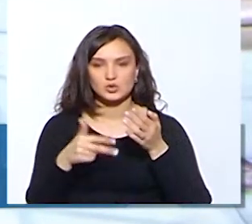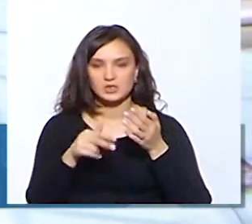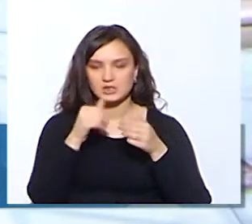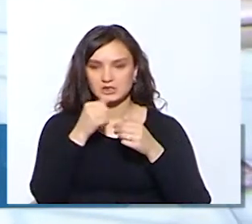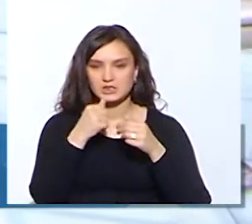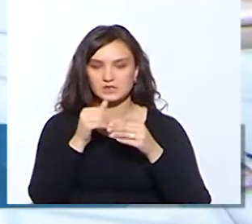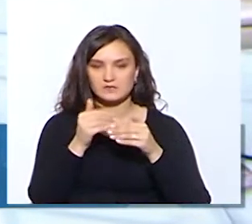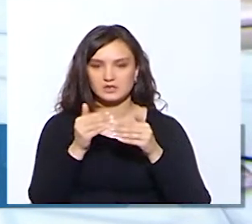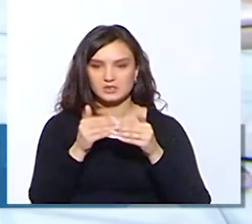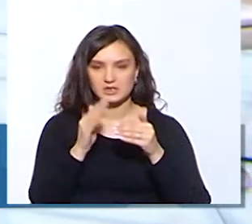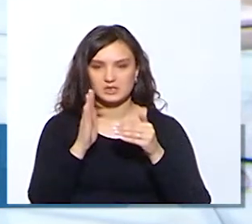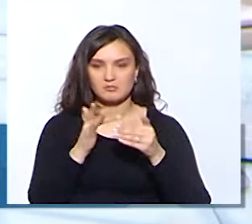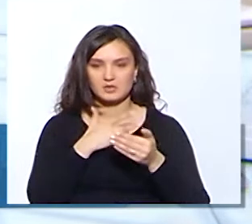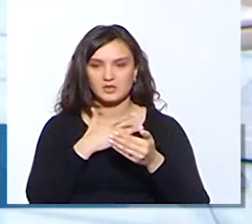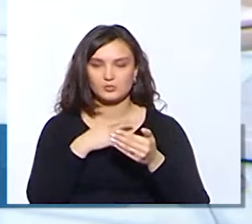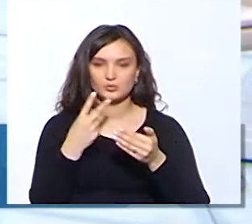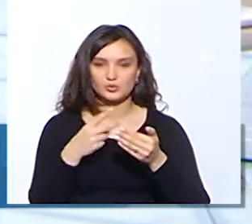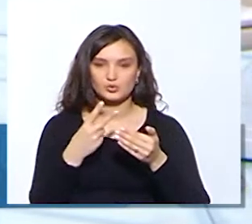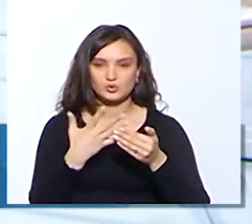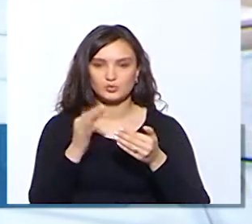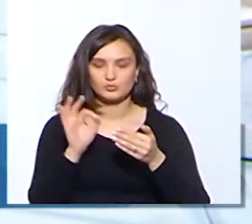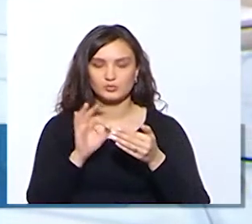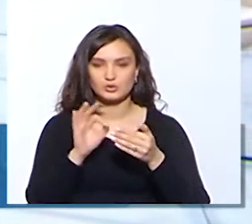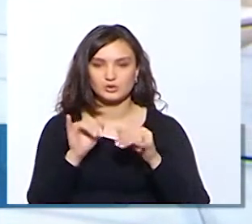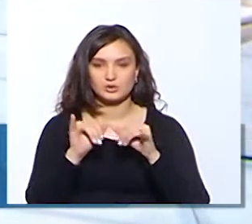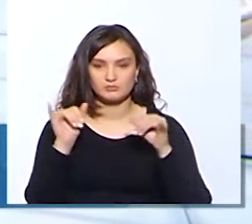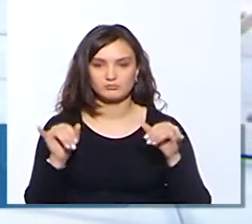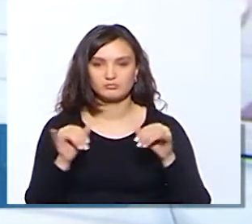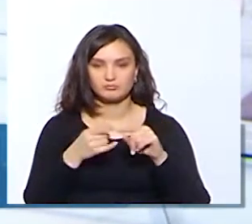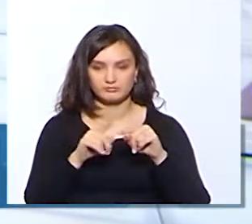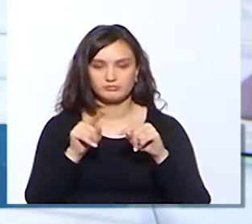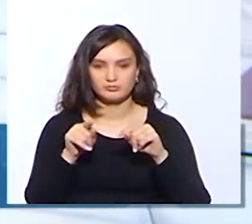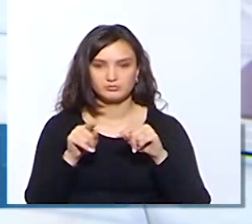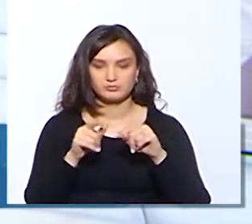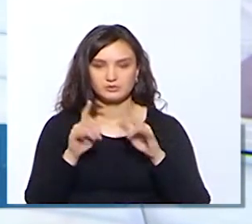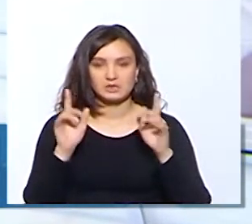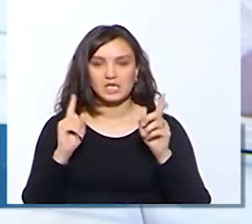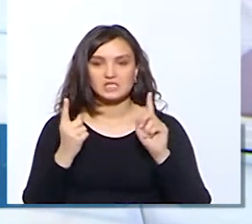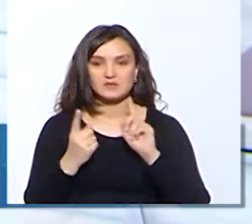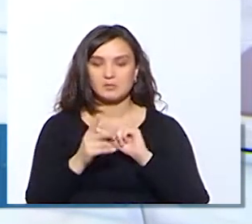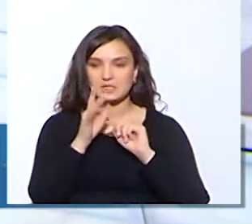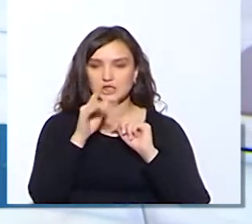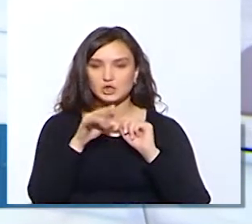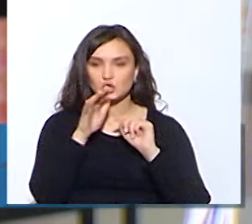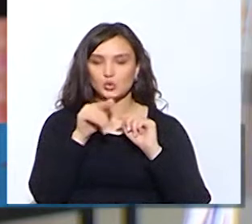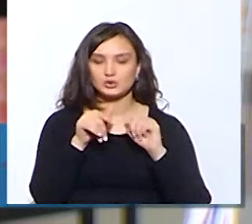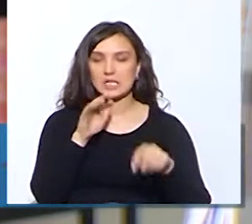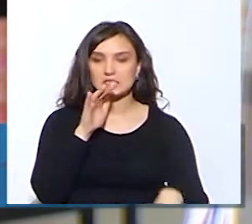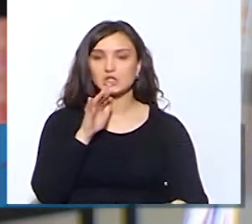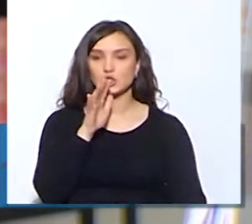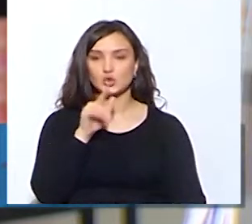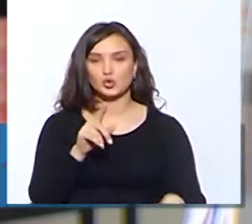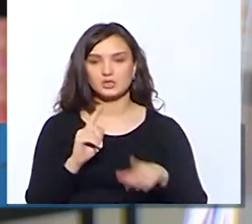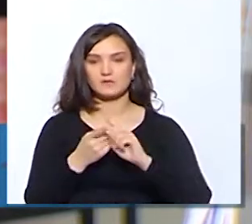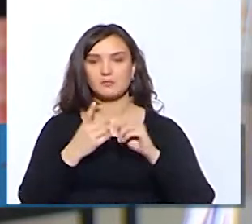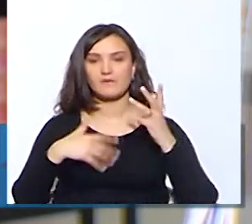2030 წლისთვის იქნება დაახლოებით 20-25%, საკმაოდ დიდი. Რა იცვლება ასაკის დროს? ასაკის დროს